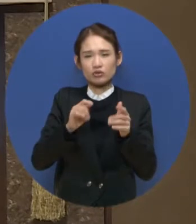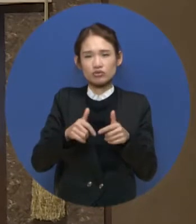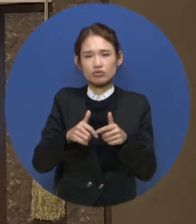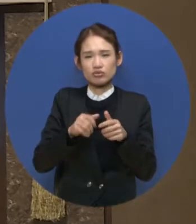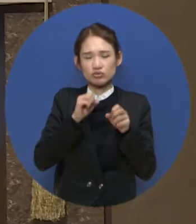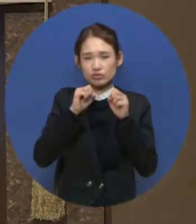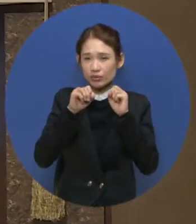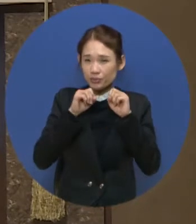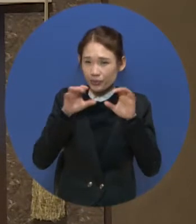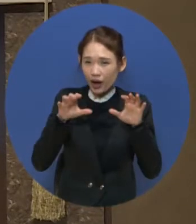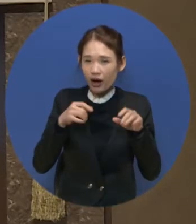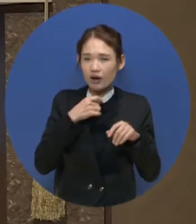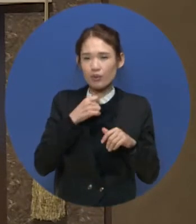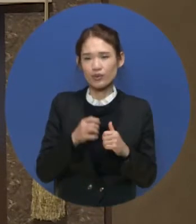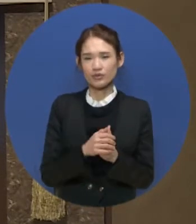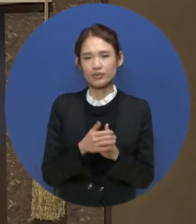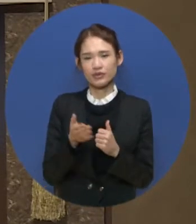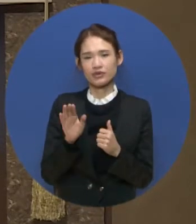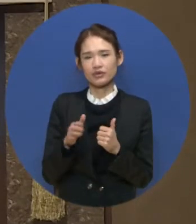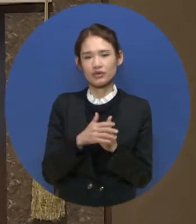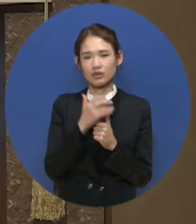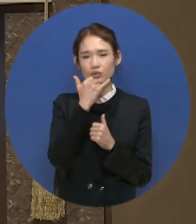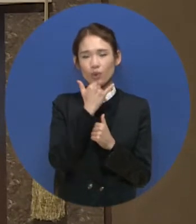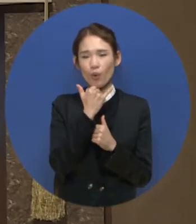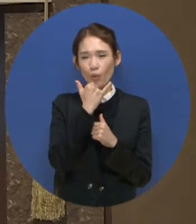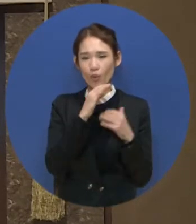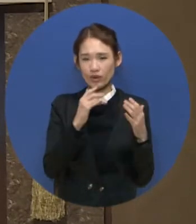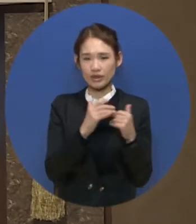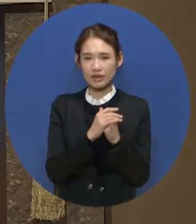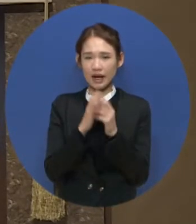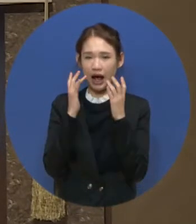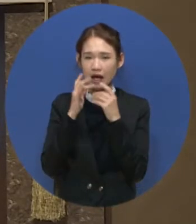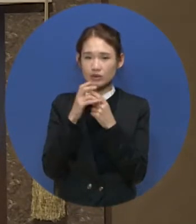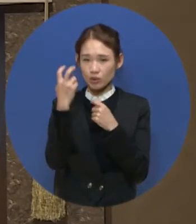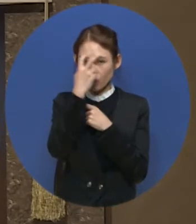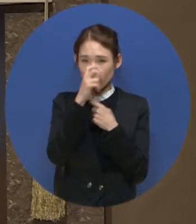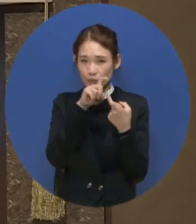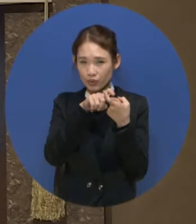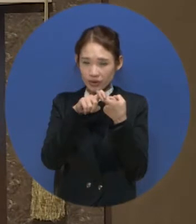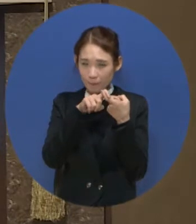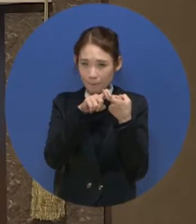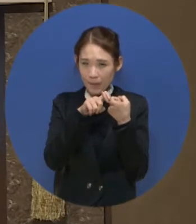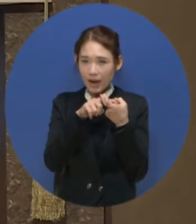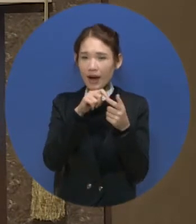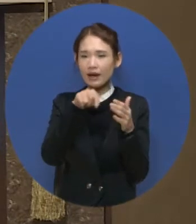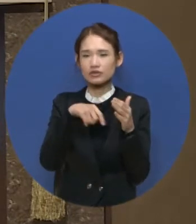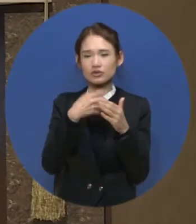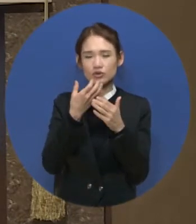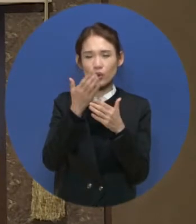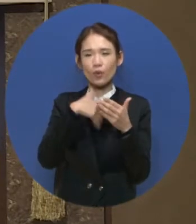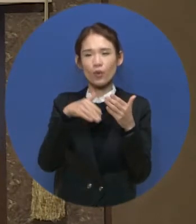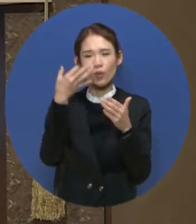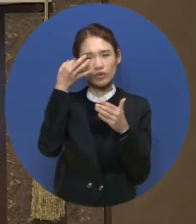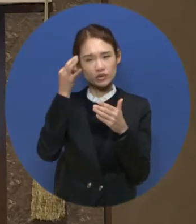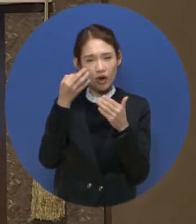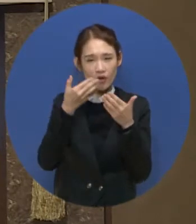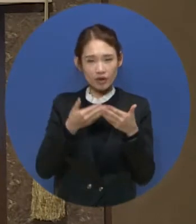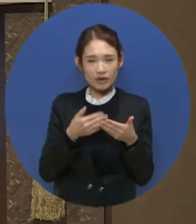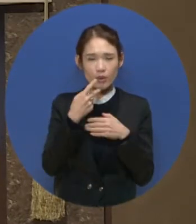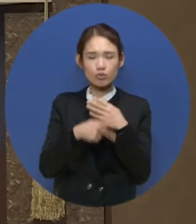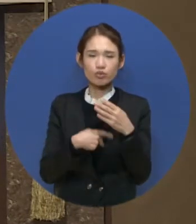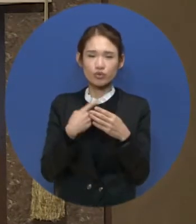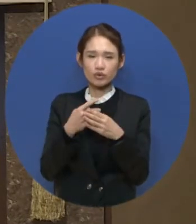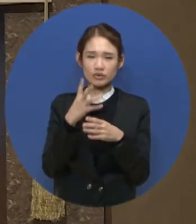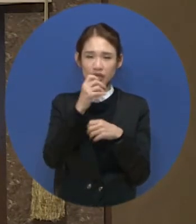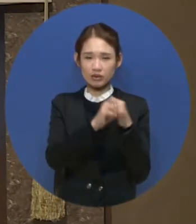좋겠는데, 그래서 이제 이거는 독일 아동보호연맹에서 공인된 프로그램이에요. 그래서 한 35년 동안